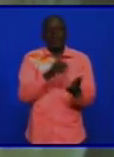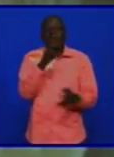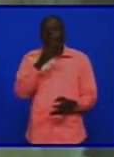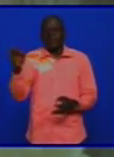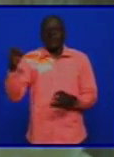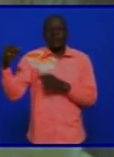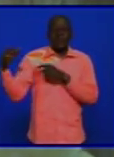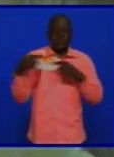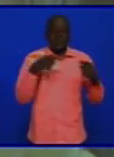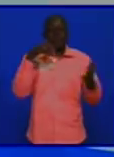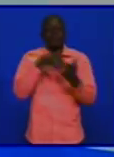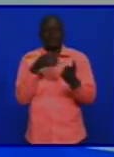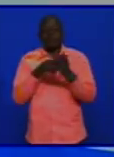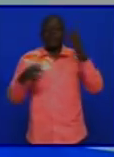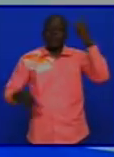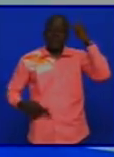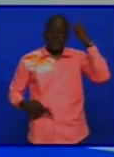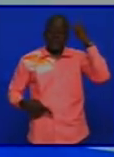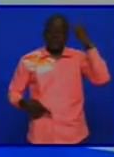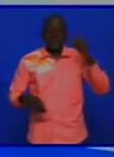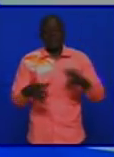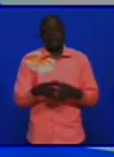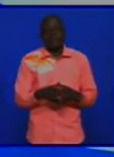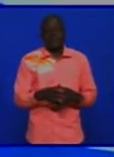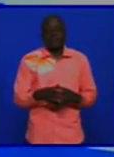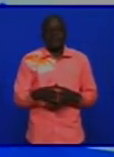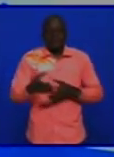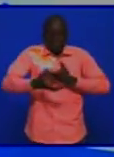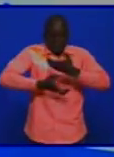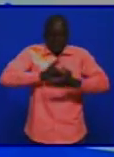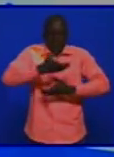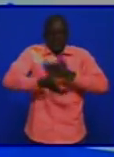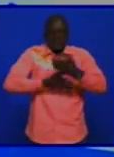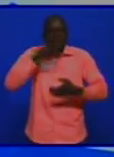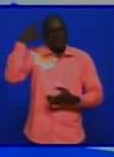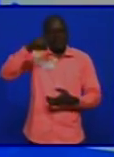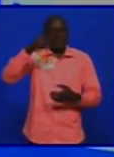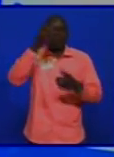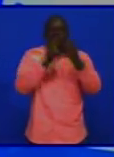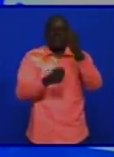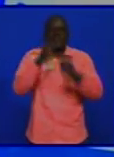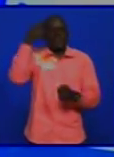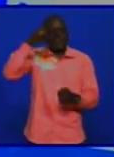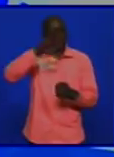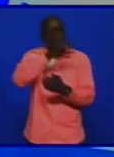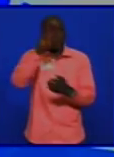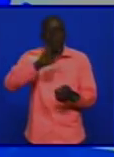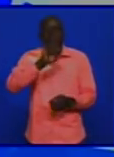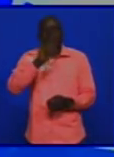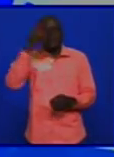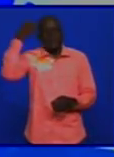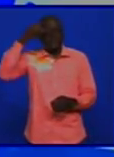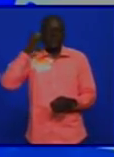contre le paludisme. La commercialisation des substituts du lait maternel est au centre d'une formation